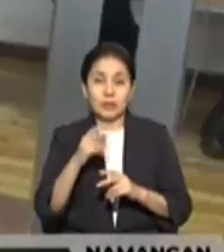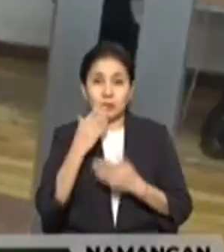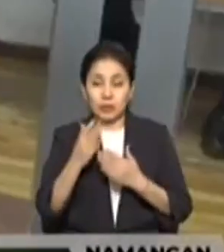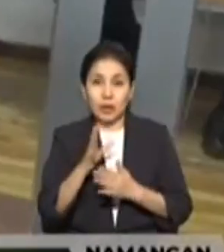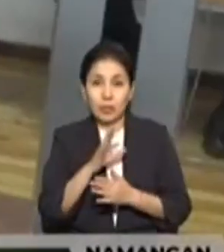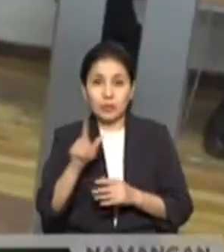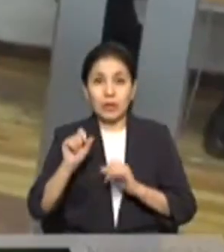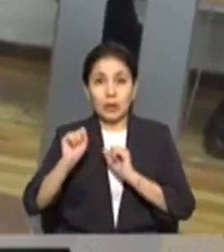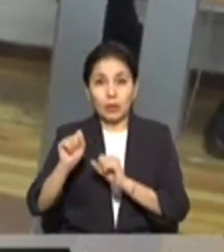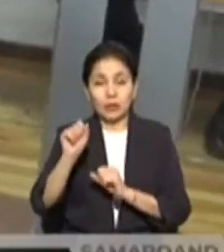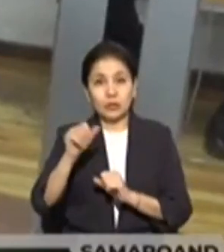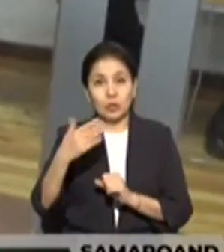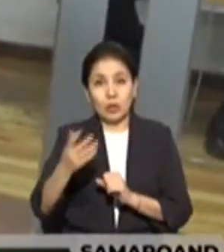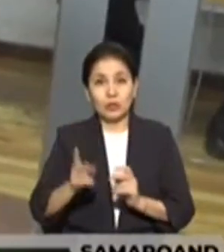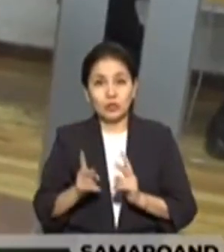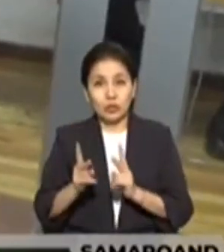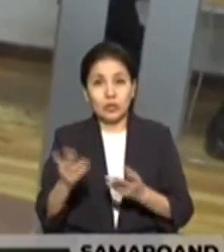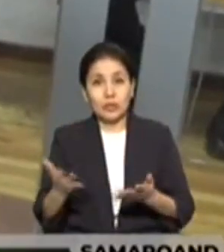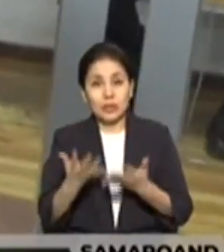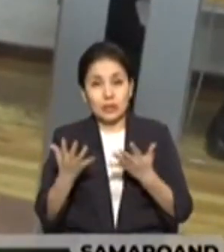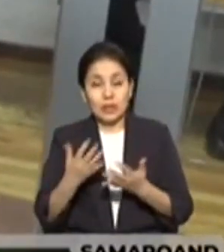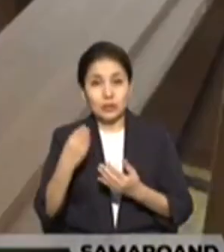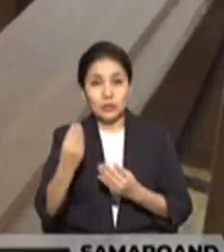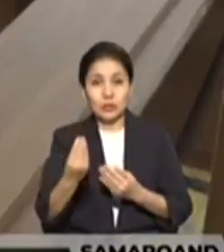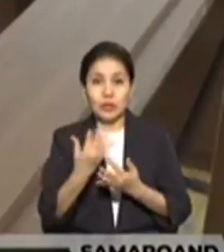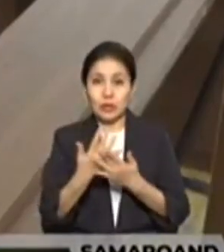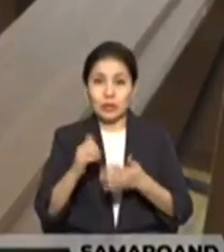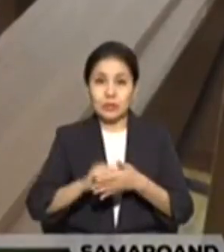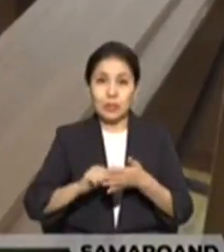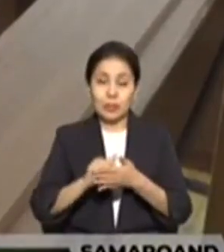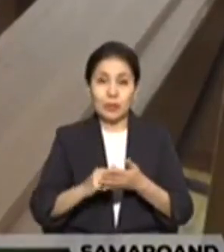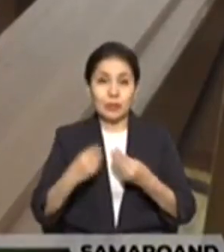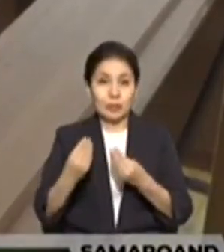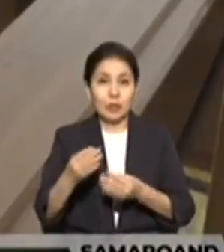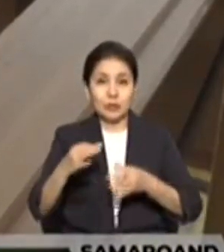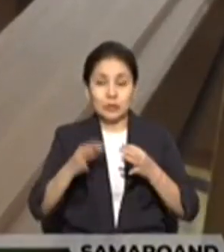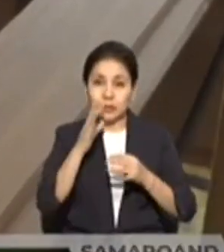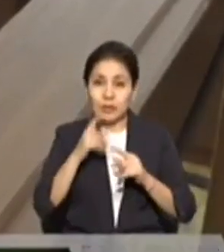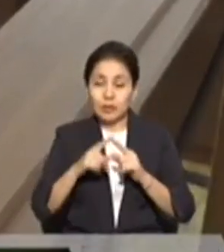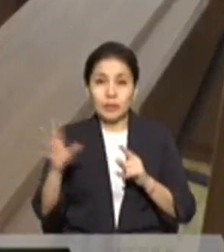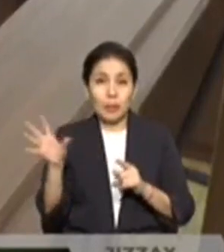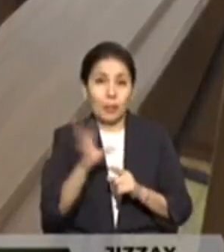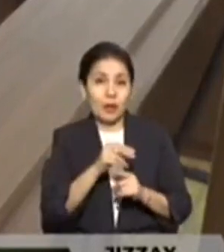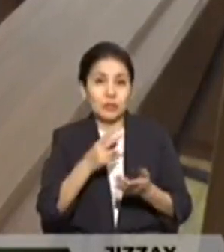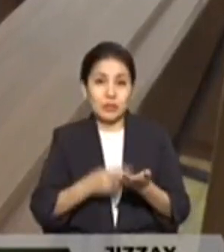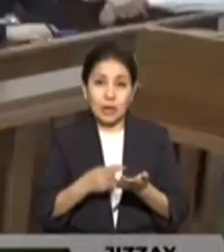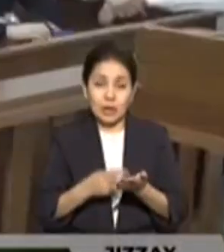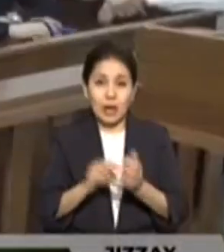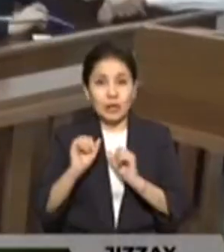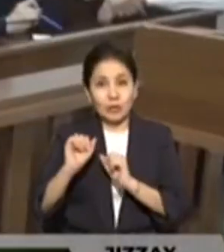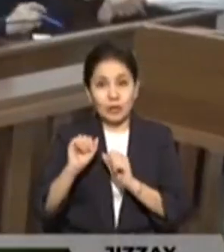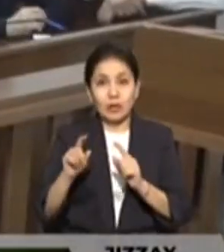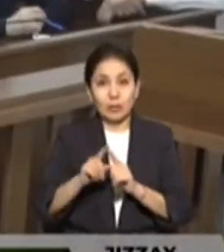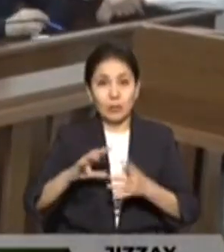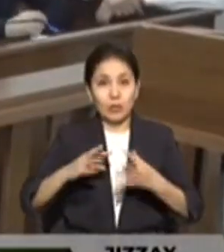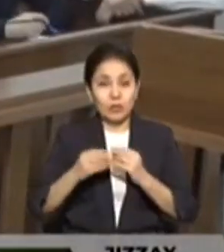bo'lsa, himoyachilar ularning jinoyatlarini yengillashtirish uchun qator sabablar keltirishdi. Sud jarayonlarida barcha dalillar va advokatlar